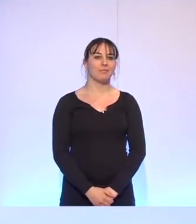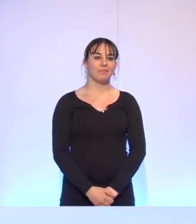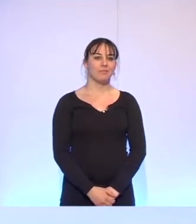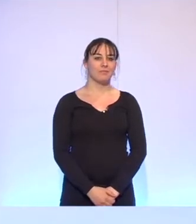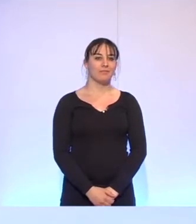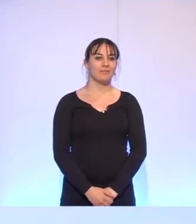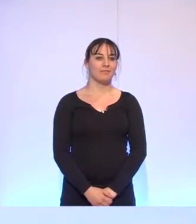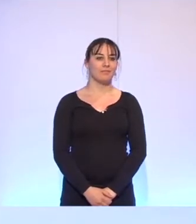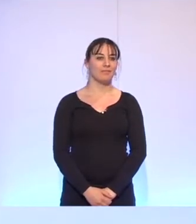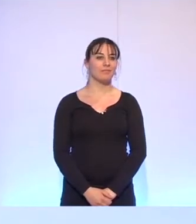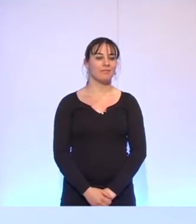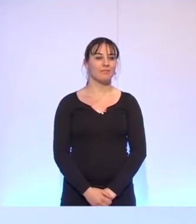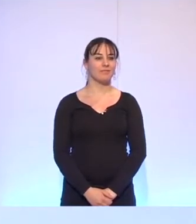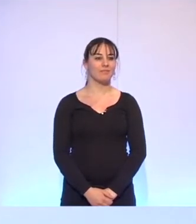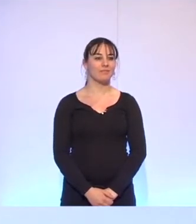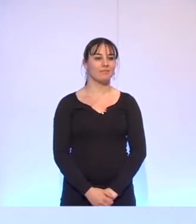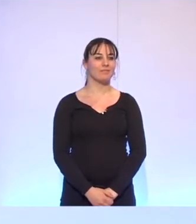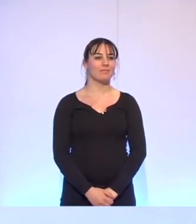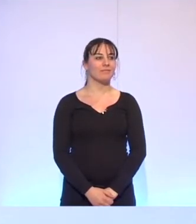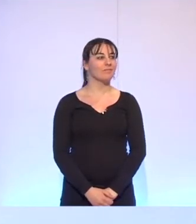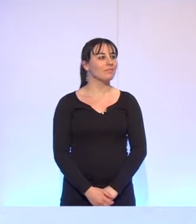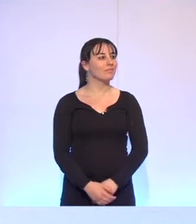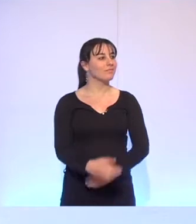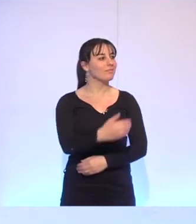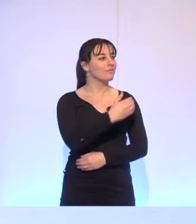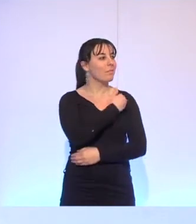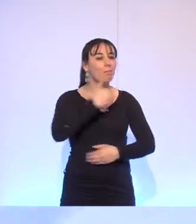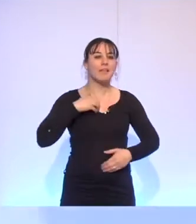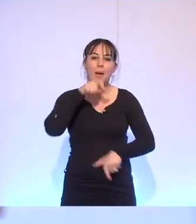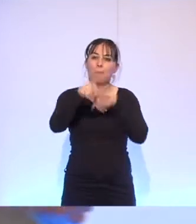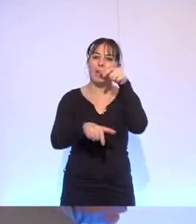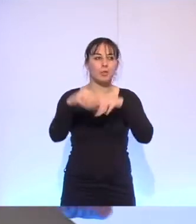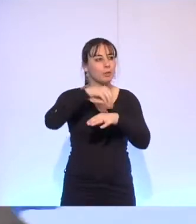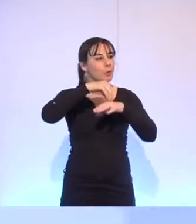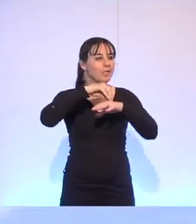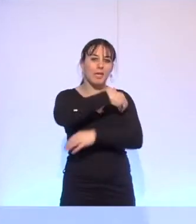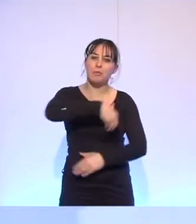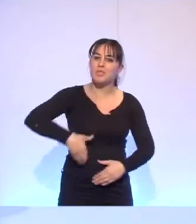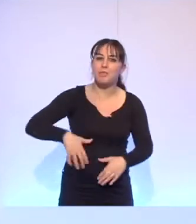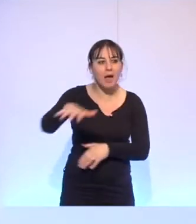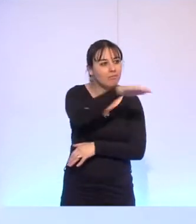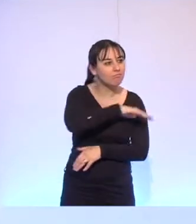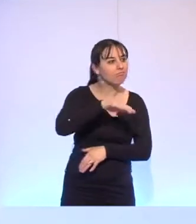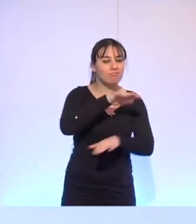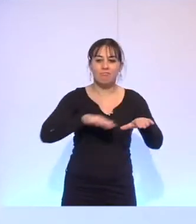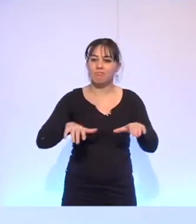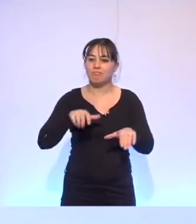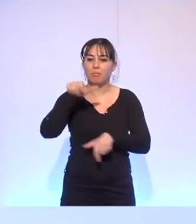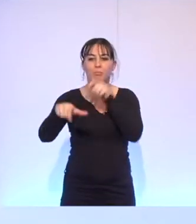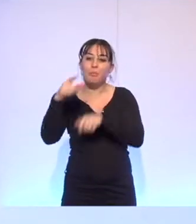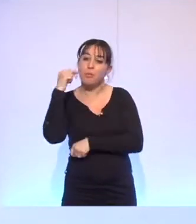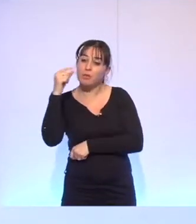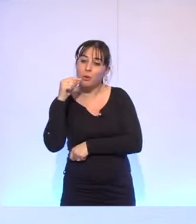Mesdames les conseillères municipales, messieurs les conseillers